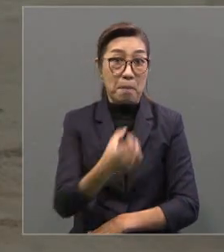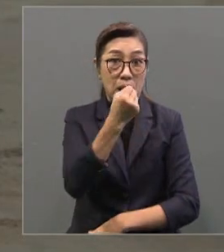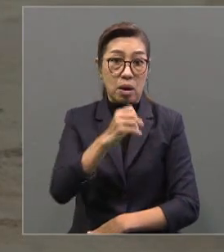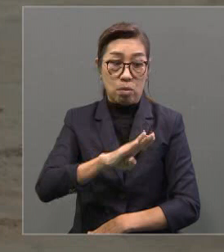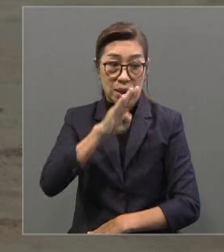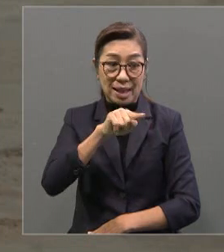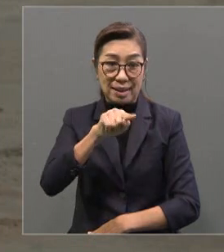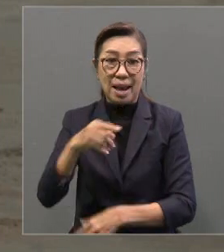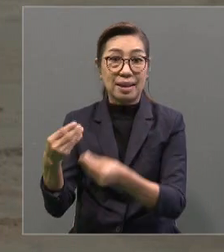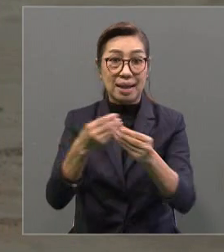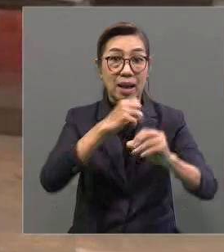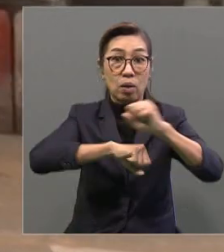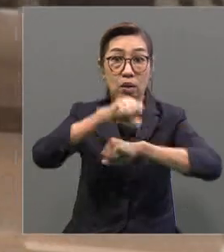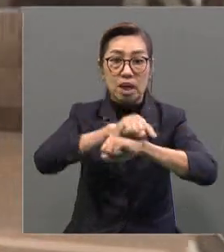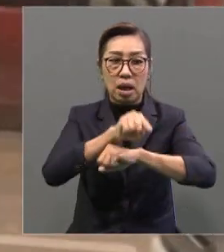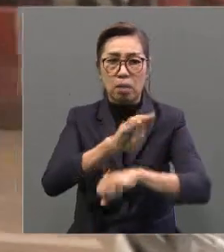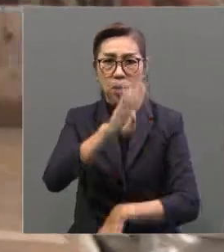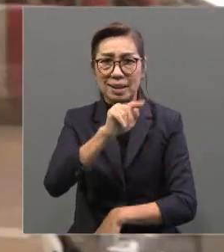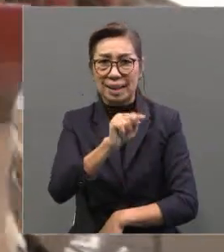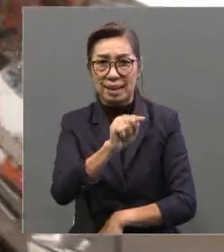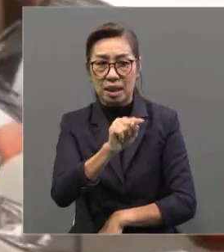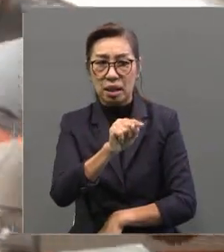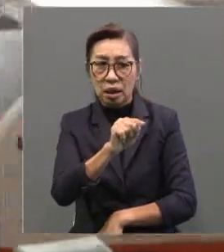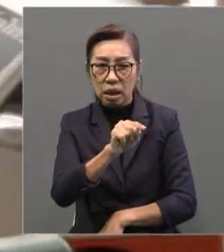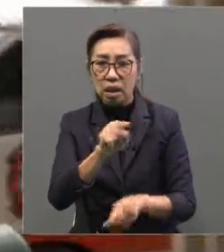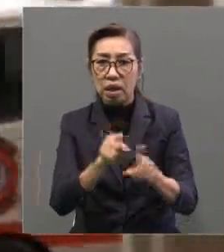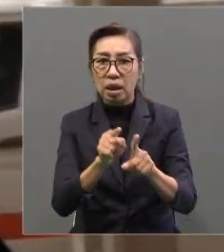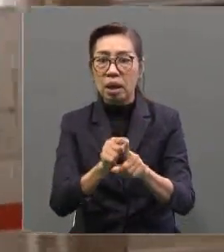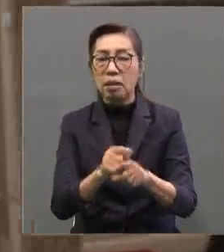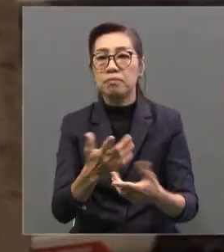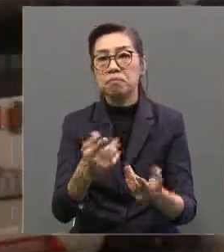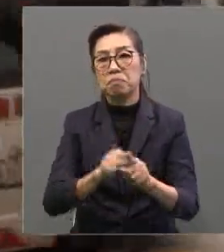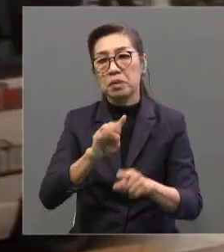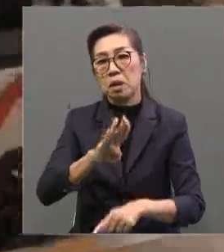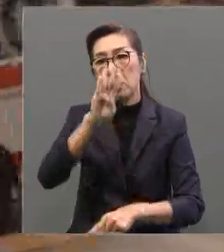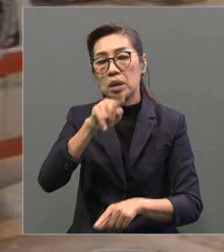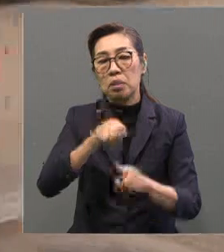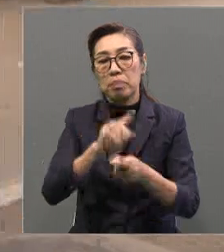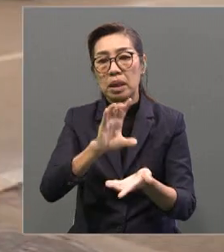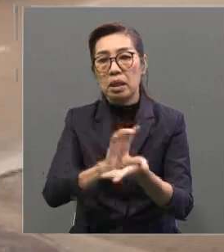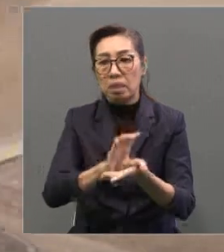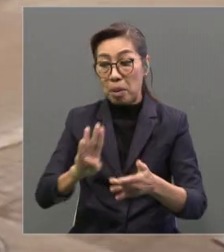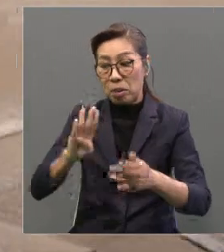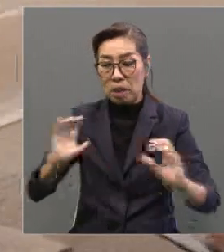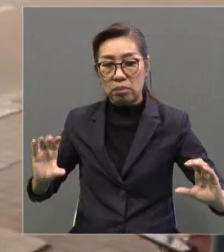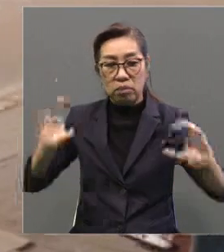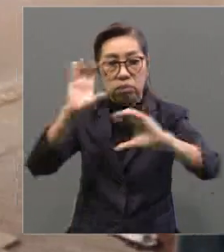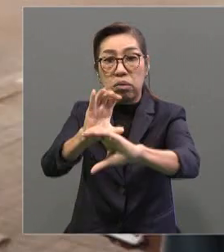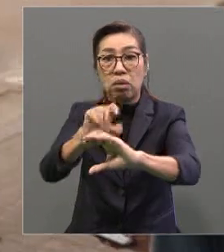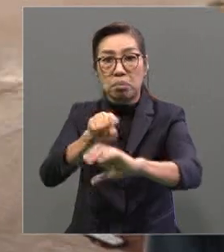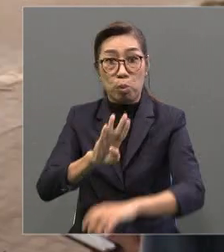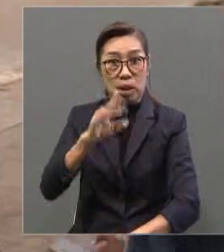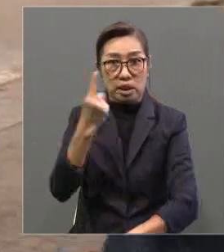ในการก่อสร้างอันนี้เขาบอกว่าเป็นลักษณะJoint Venture ก็คือบริษัทร่วมทุนกันใช่ค่ะก็คือมีประ